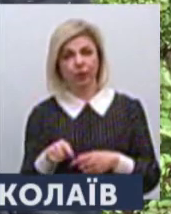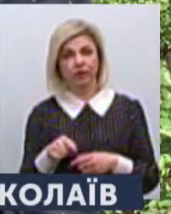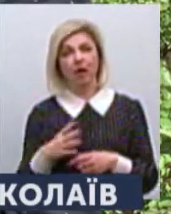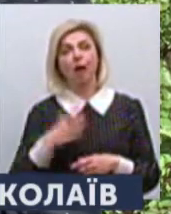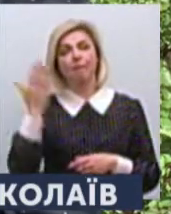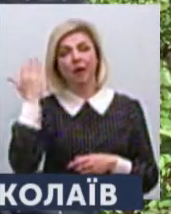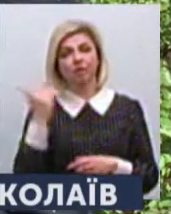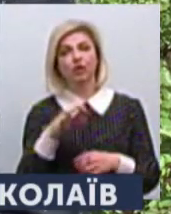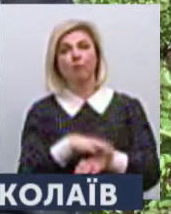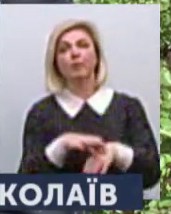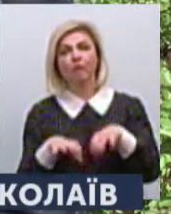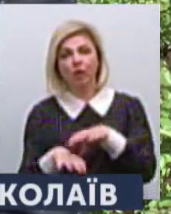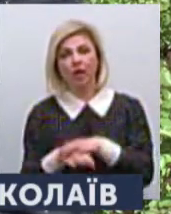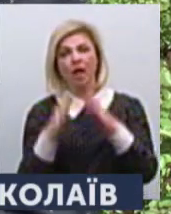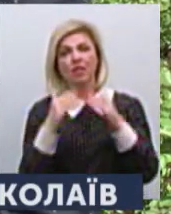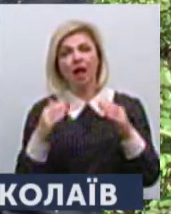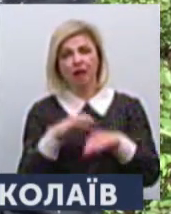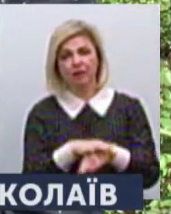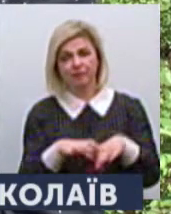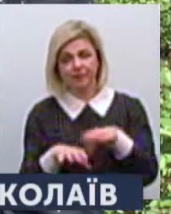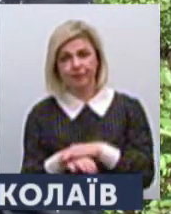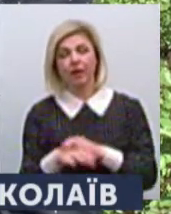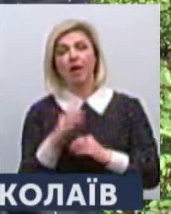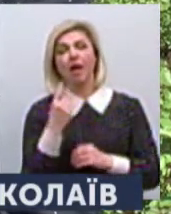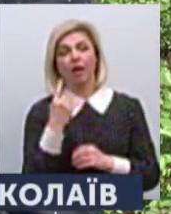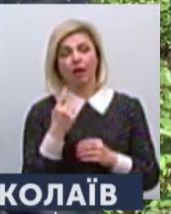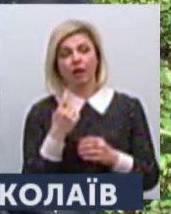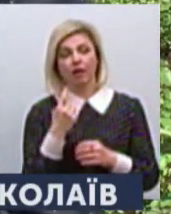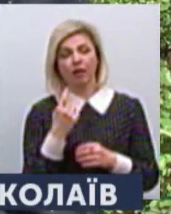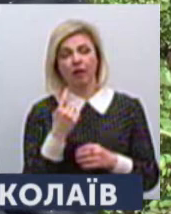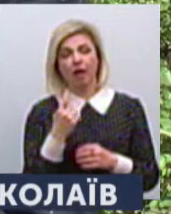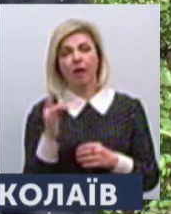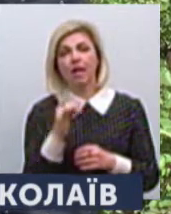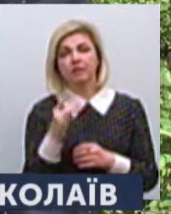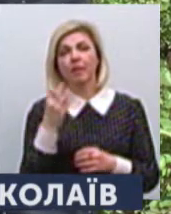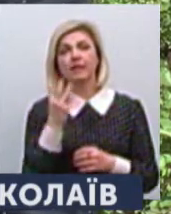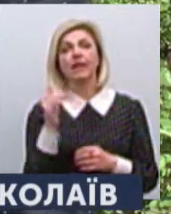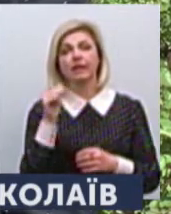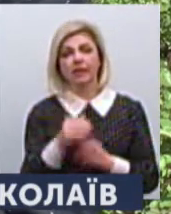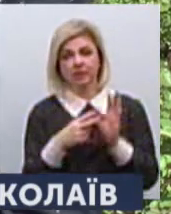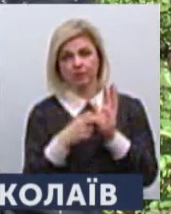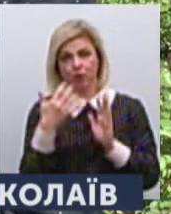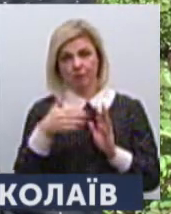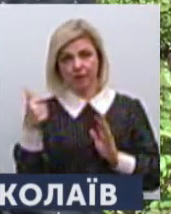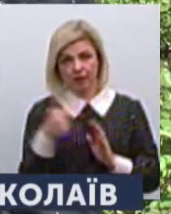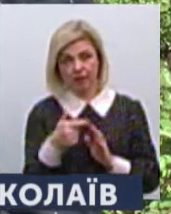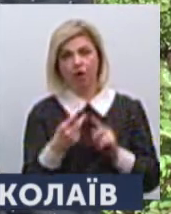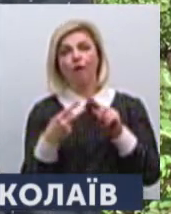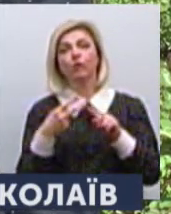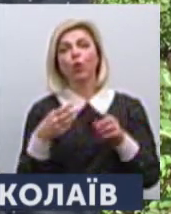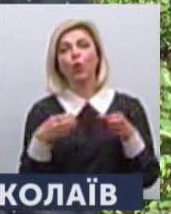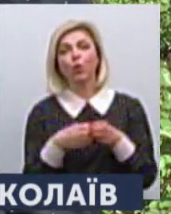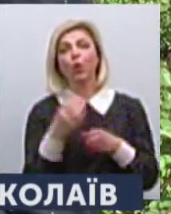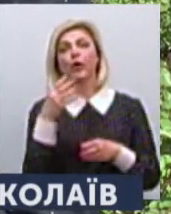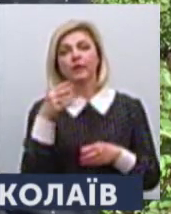колишніх малолітніх в'язнів концтаборів, то для першої групи йде така виплата у розмірі 3850 гривень, для другої групи